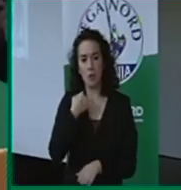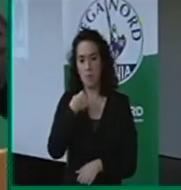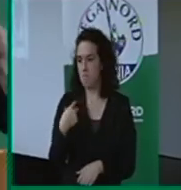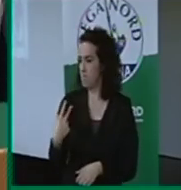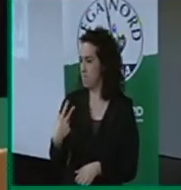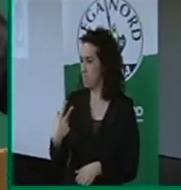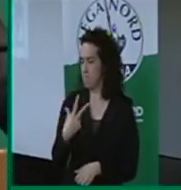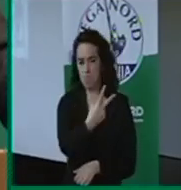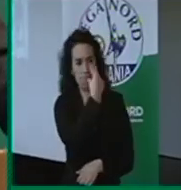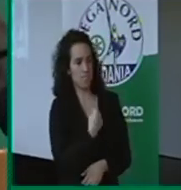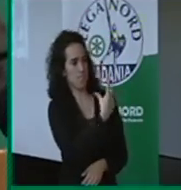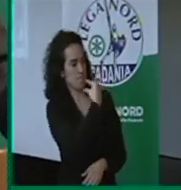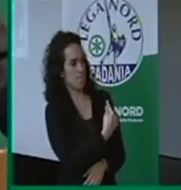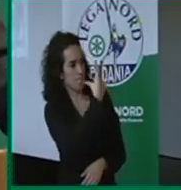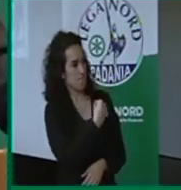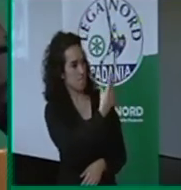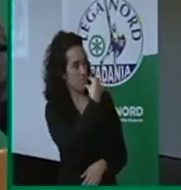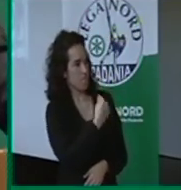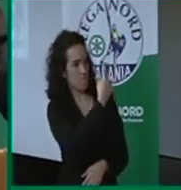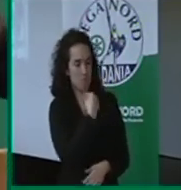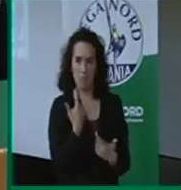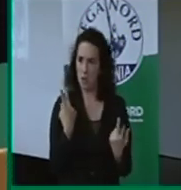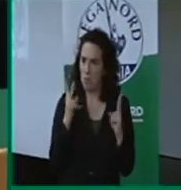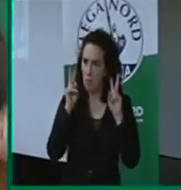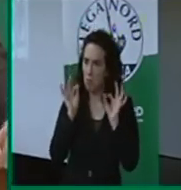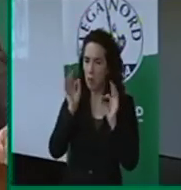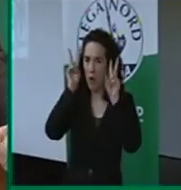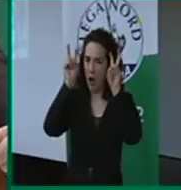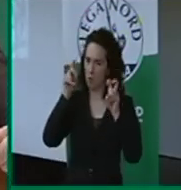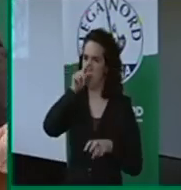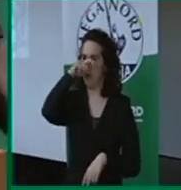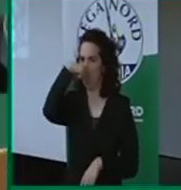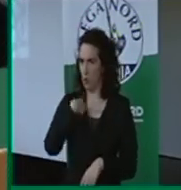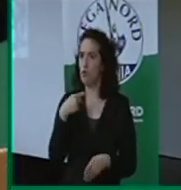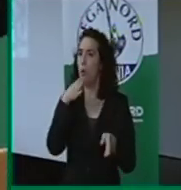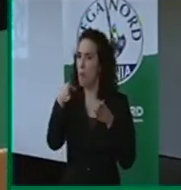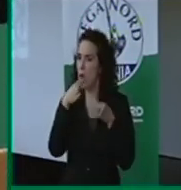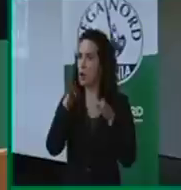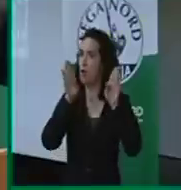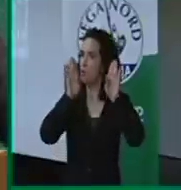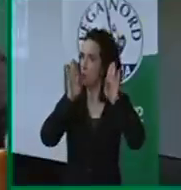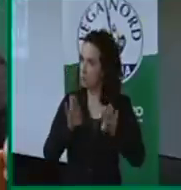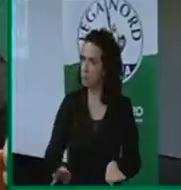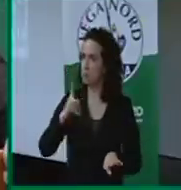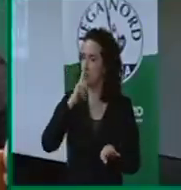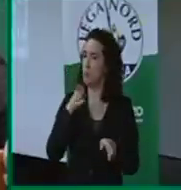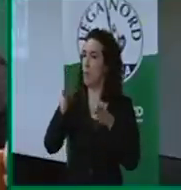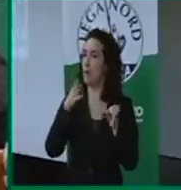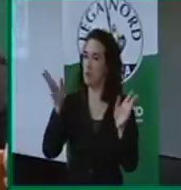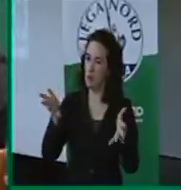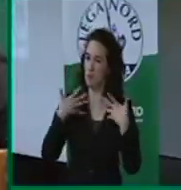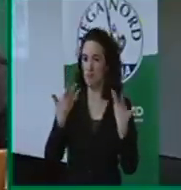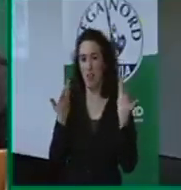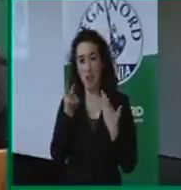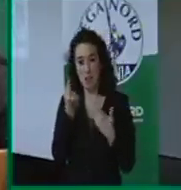lanciandosi in questa curiosa difesa di un periodo gioioso dove si buttavano